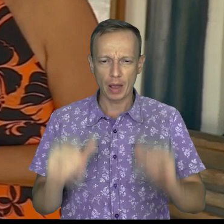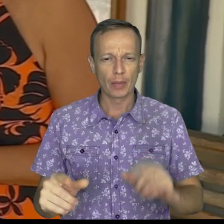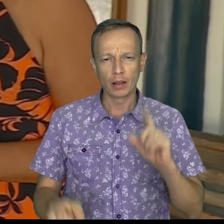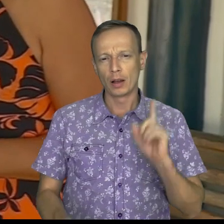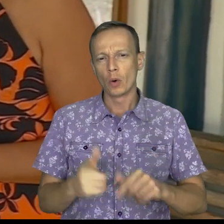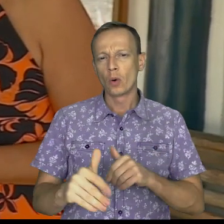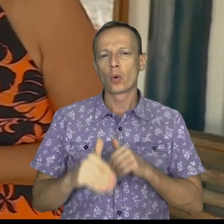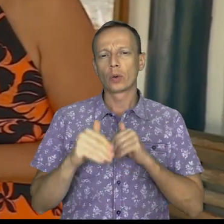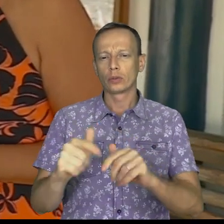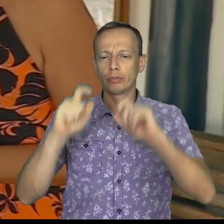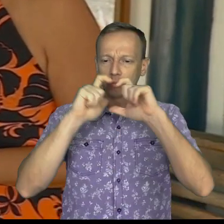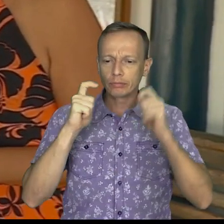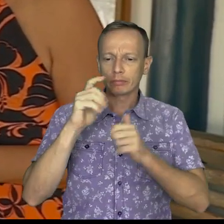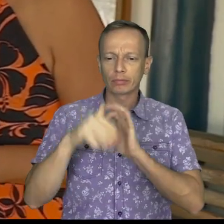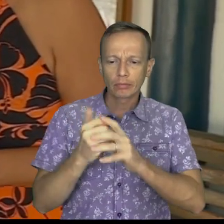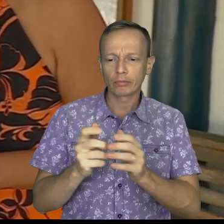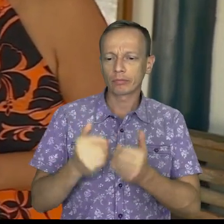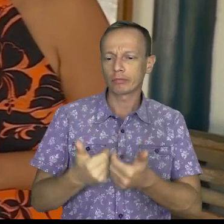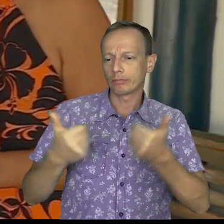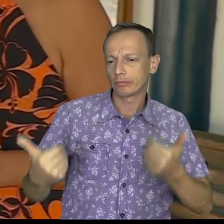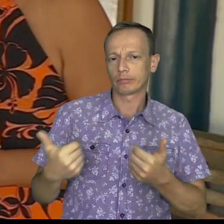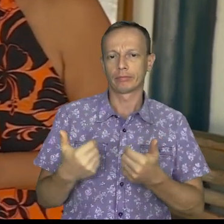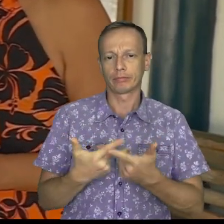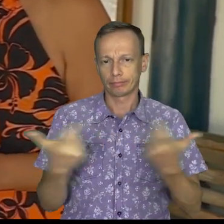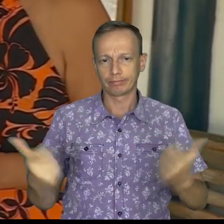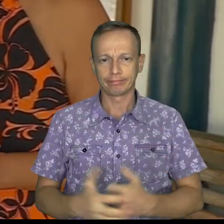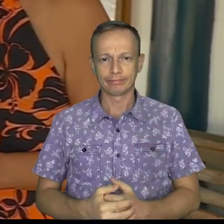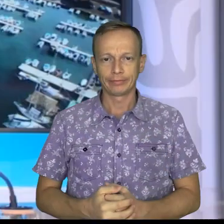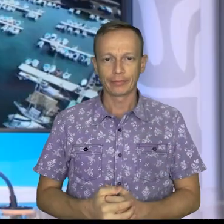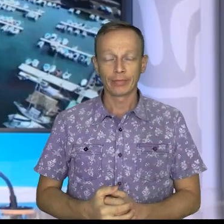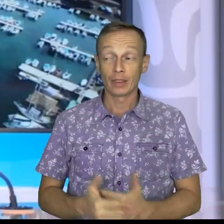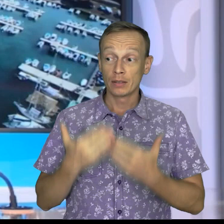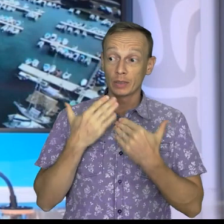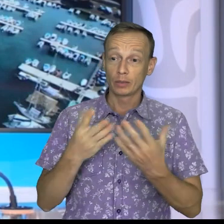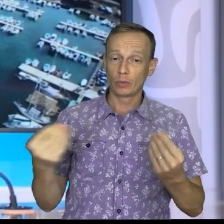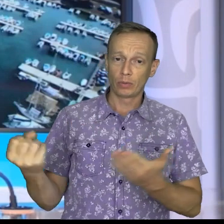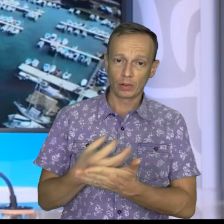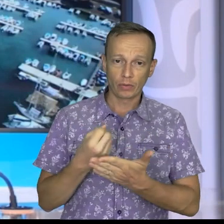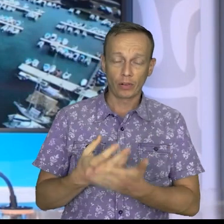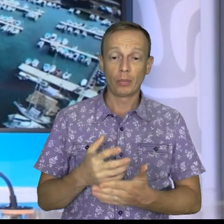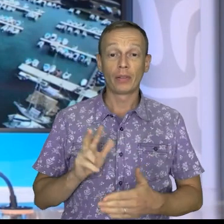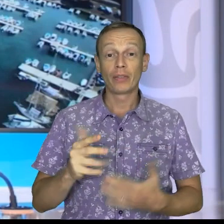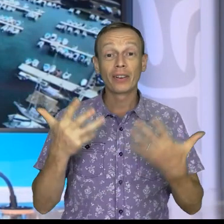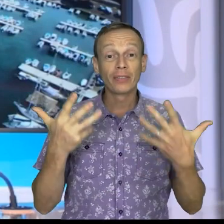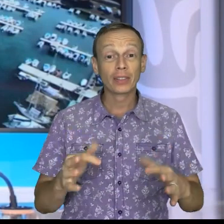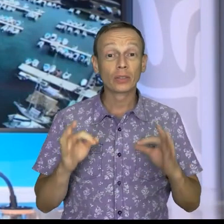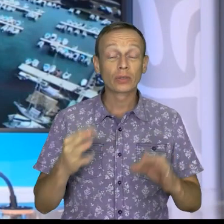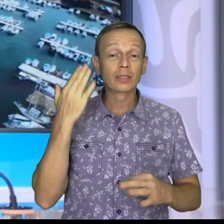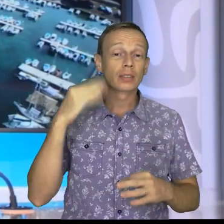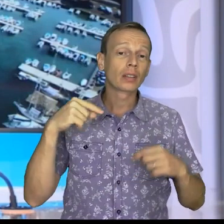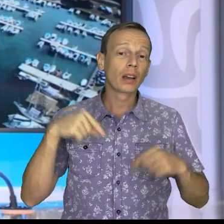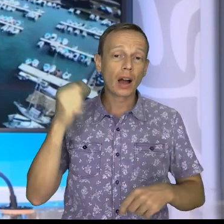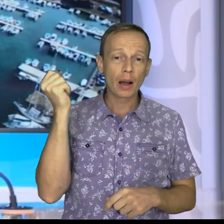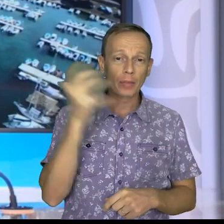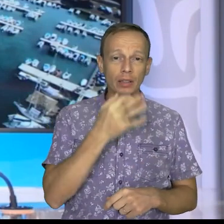surtout, respectons les gestes barrières. Voilà Teupo Maruru. Oui, Maruru, pour toutes ces précisions. Et avant de nous quitter,